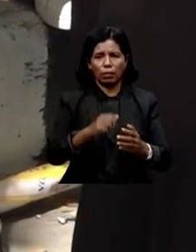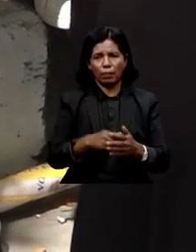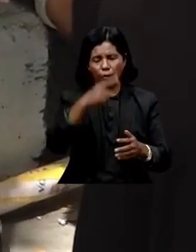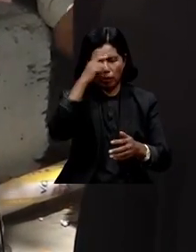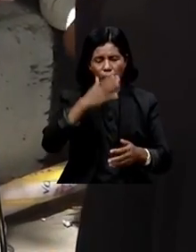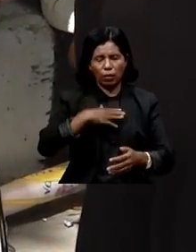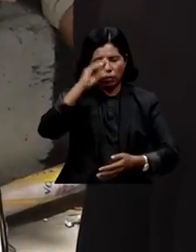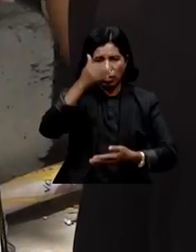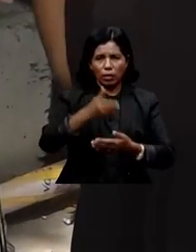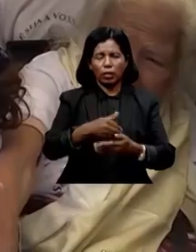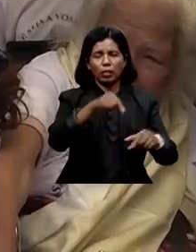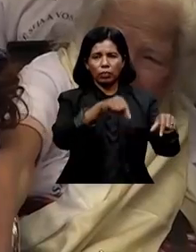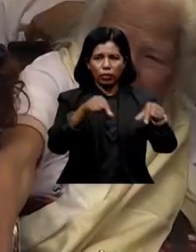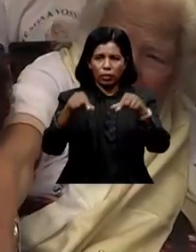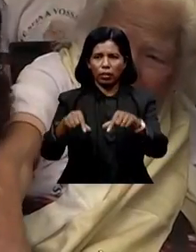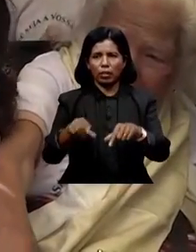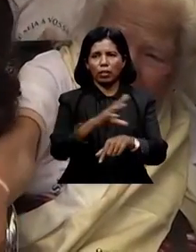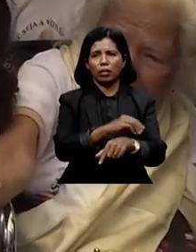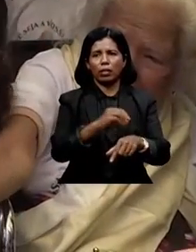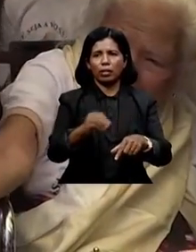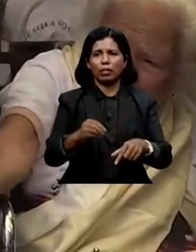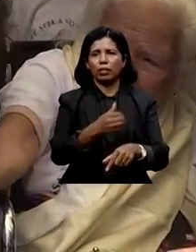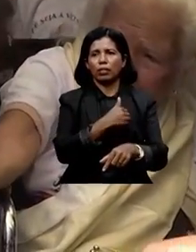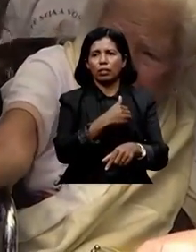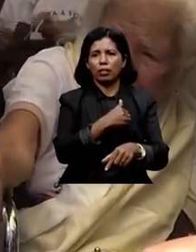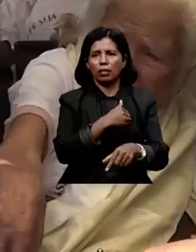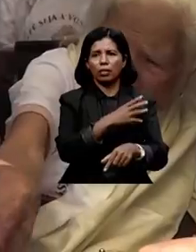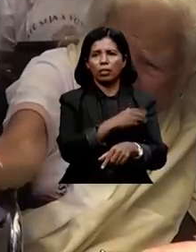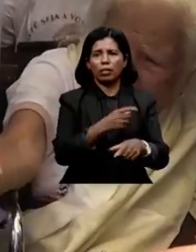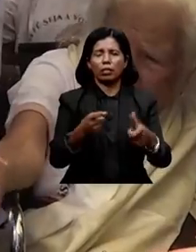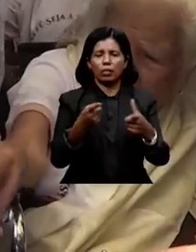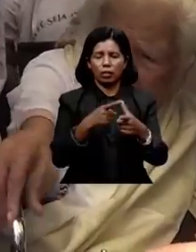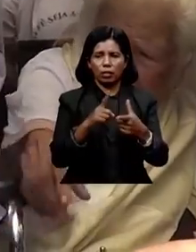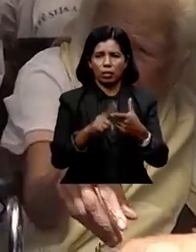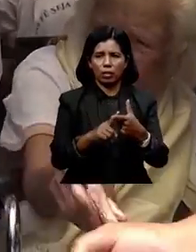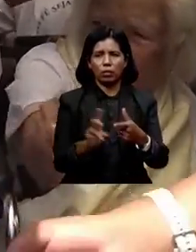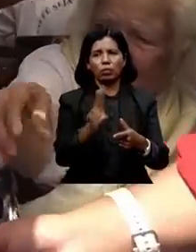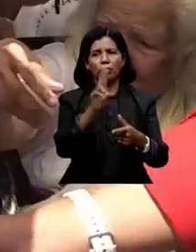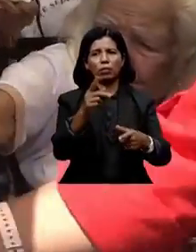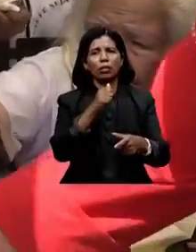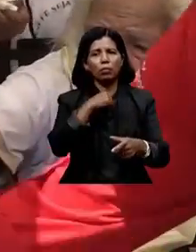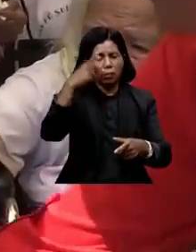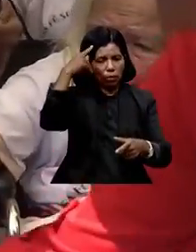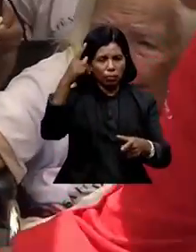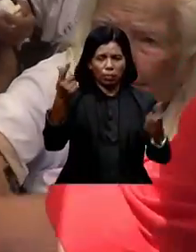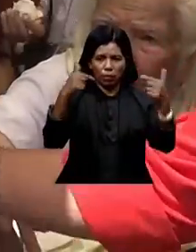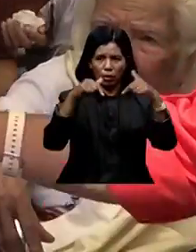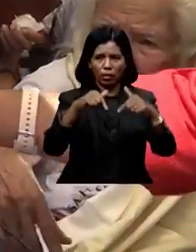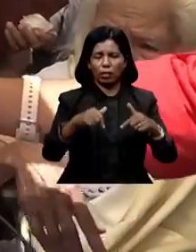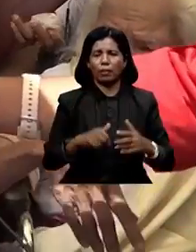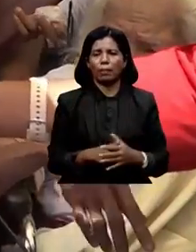nyaling ni alejadu nia Sarani uno mebe sidauk primeru kuminyau antam ho aproveita amu Papa mai ne